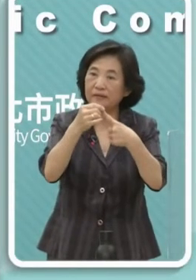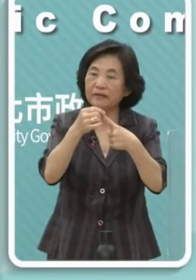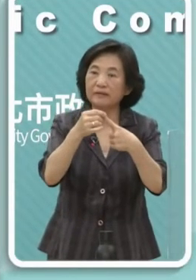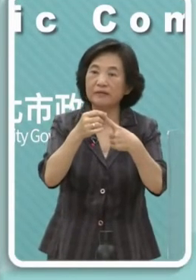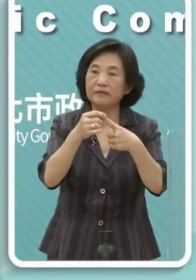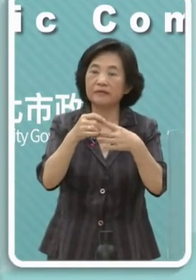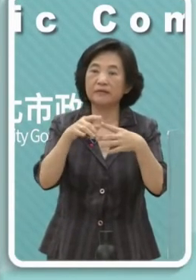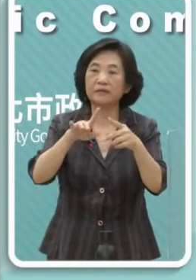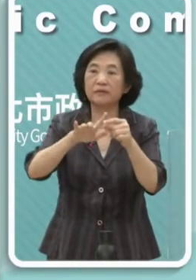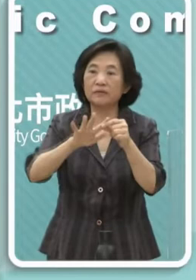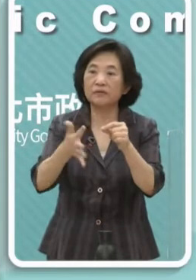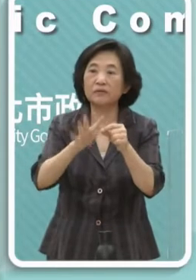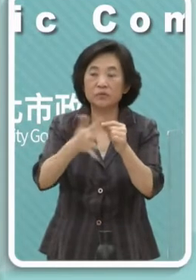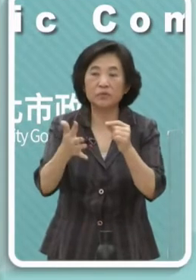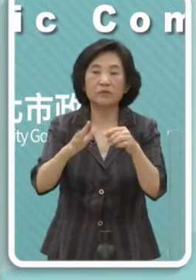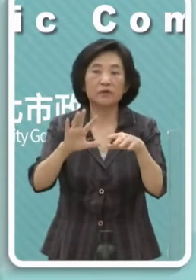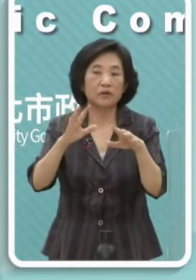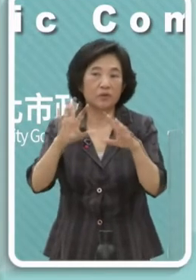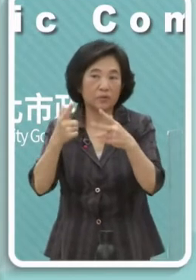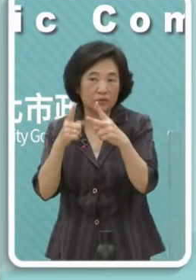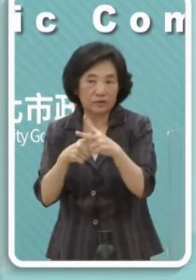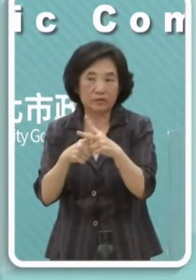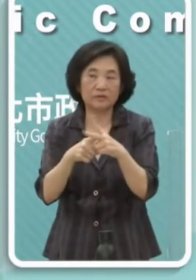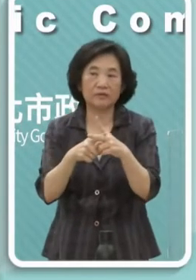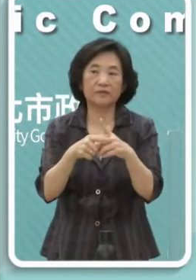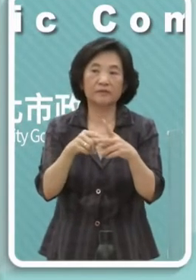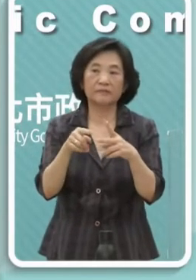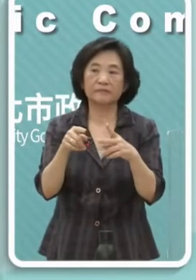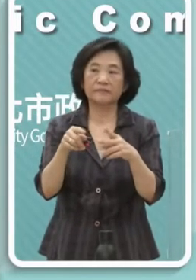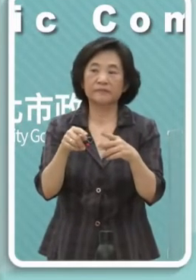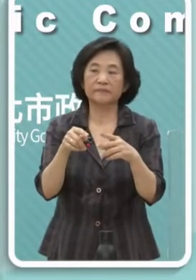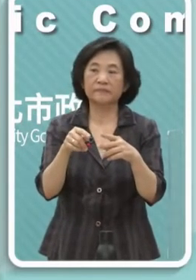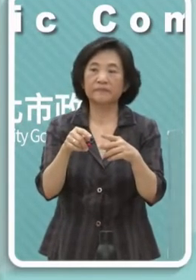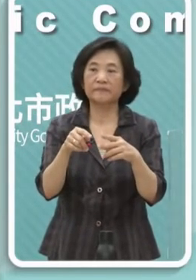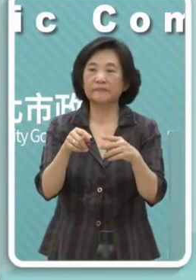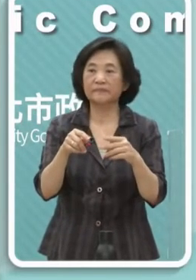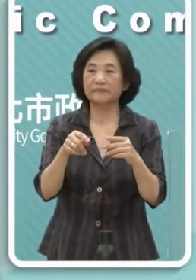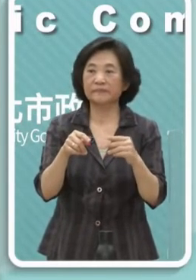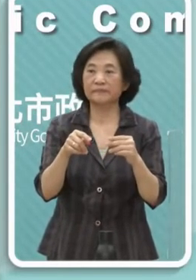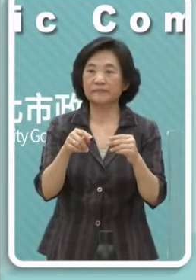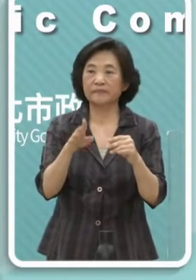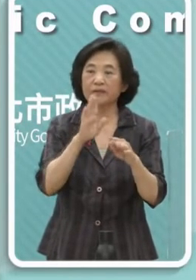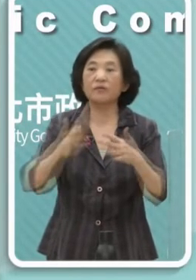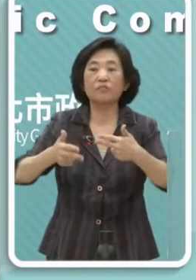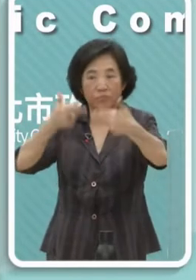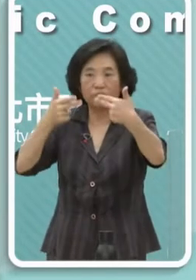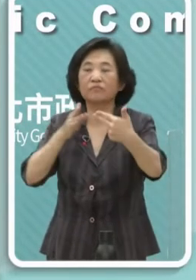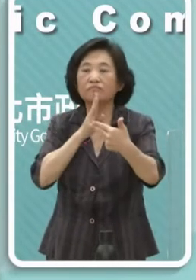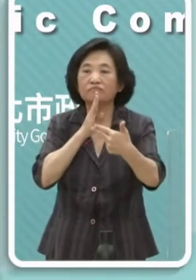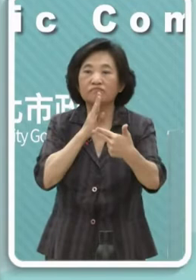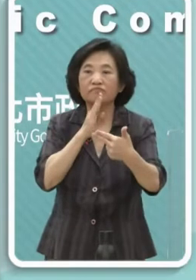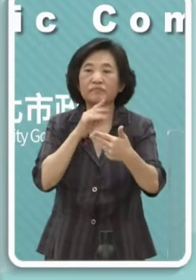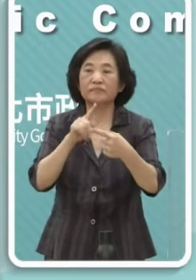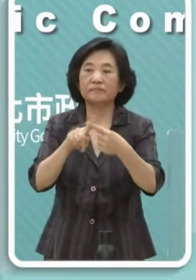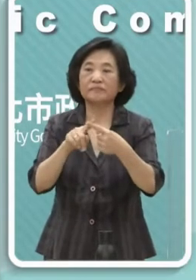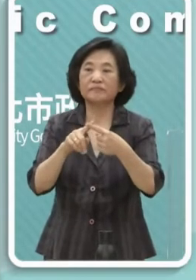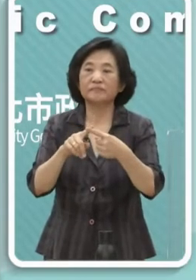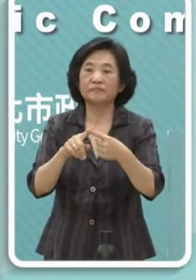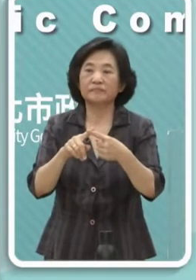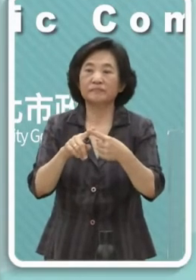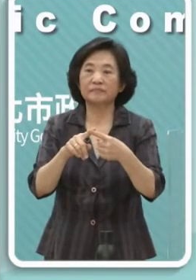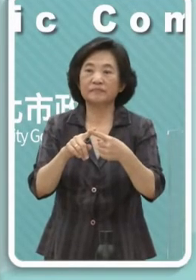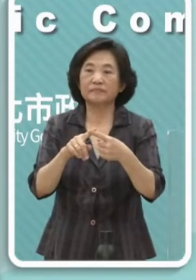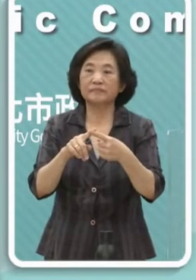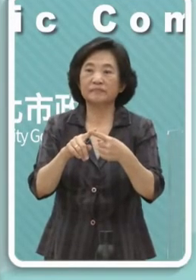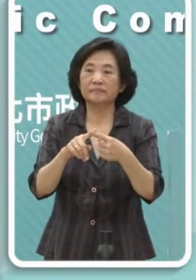学中小学，那原则上呢进行这个远距教学的同步，其实也在